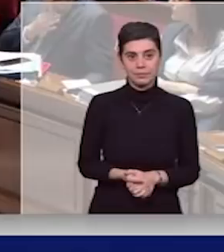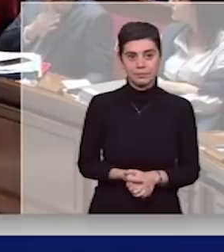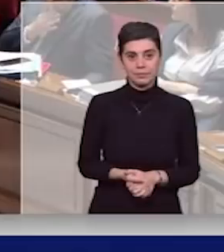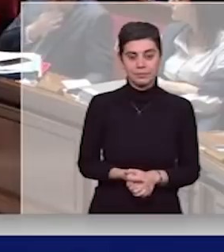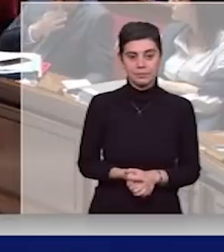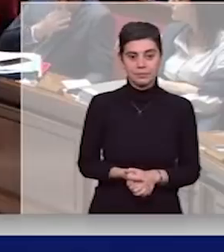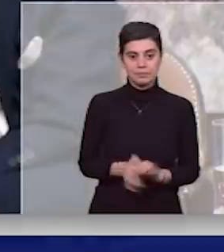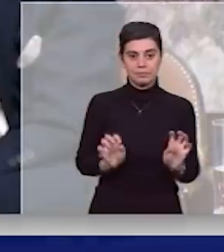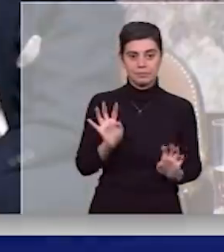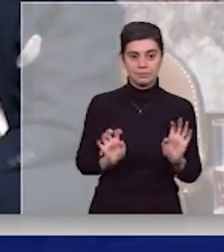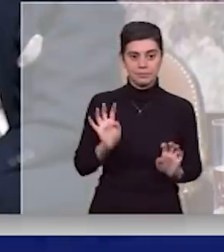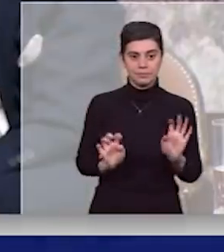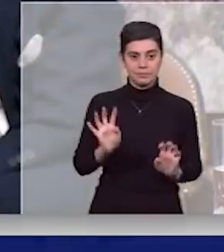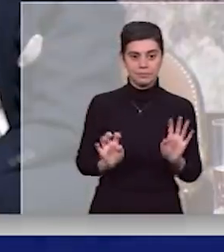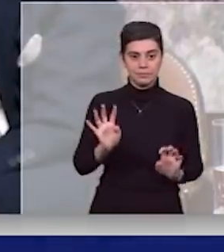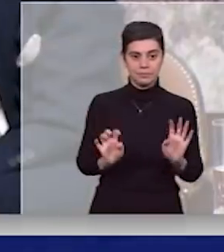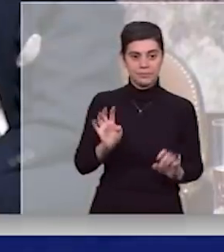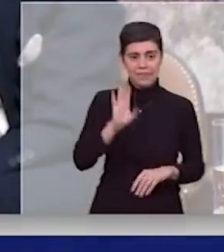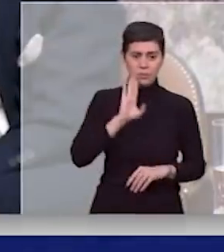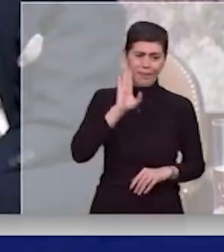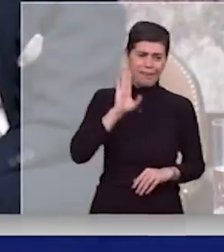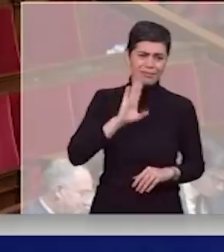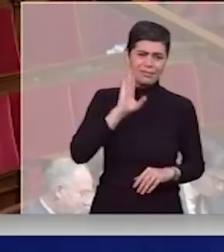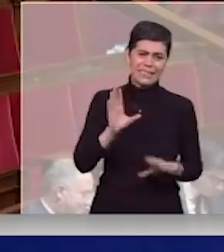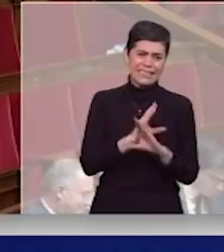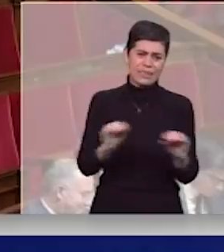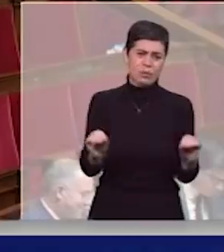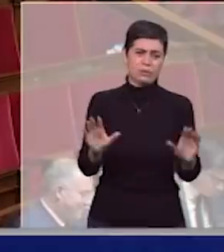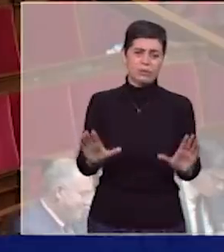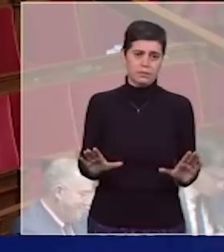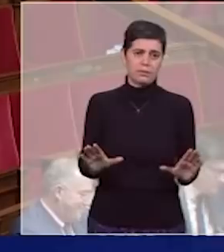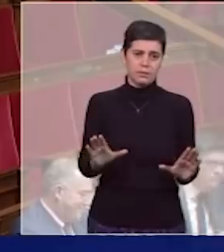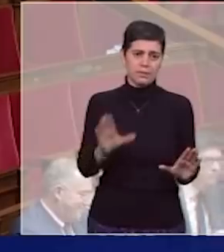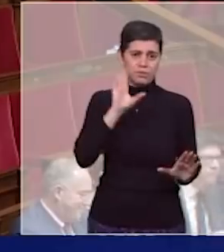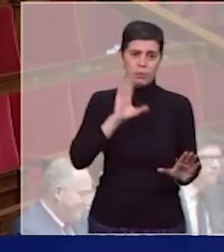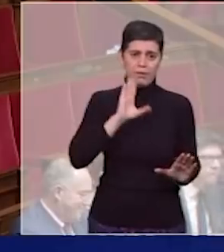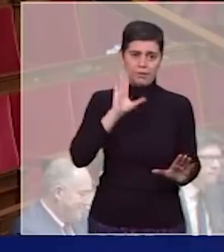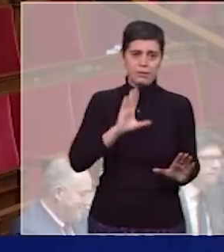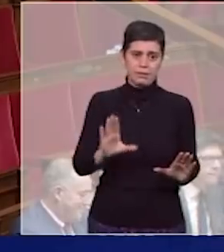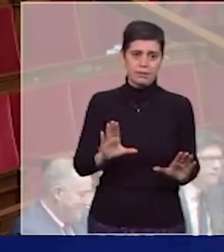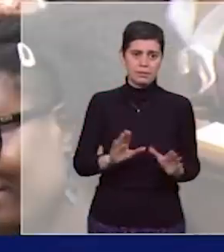S'il vous plaît, un peu de silence. Laissez, s'il vous plaît.